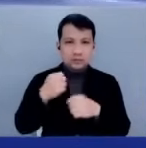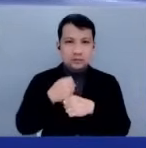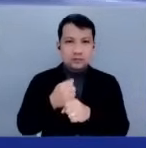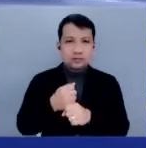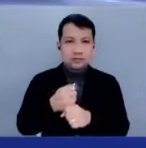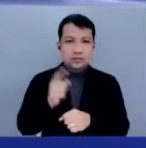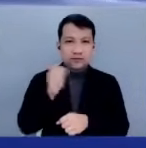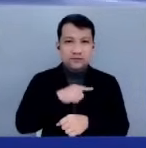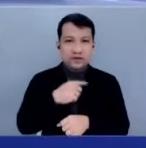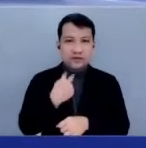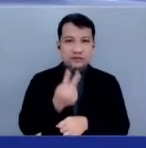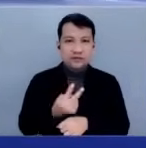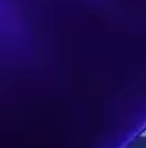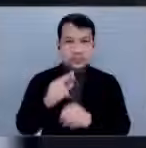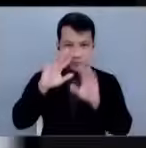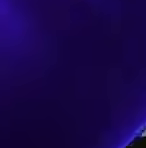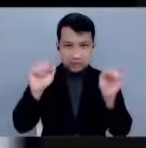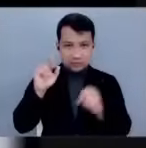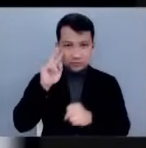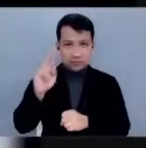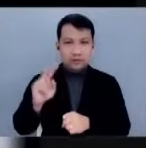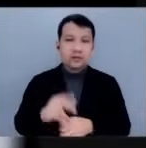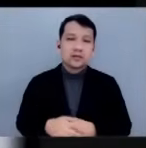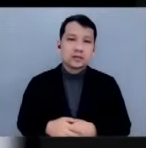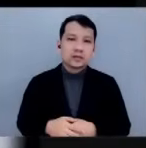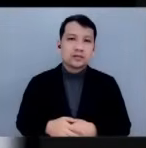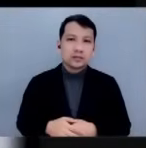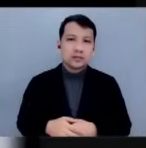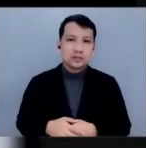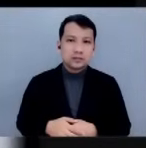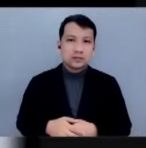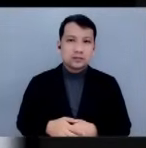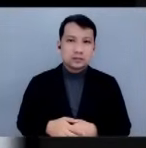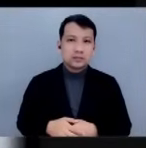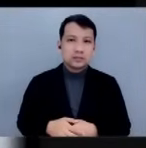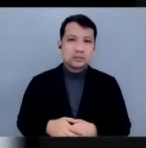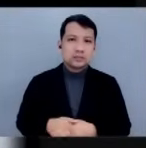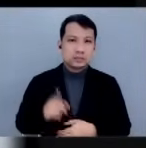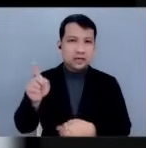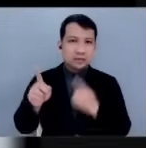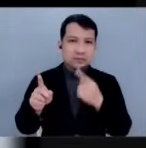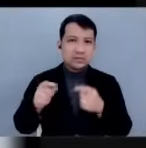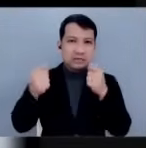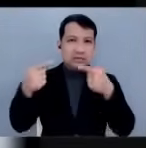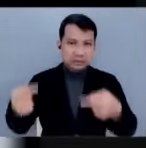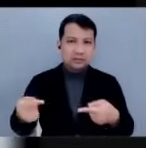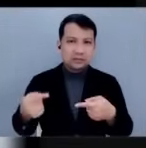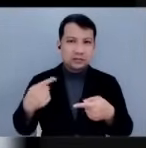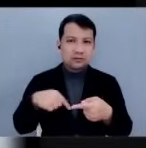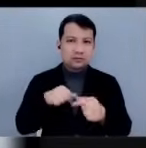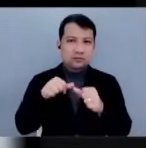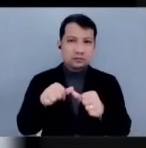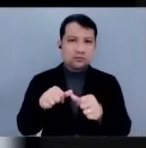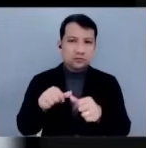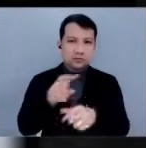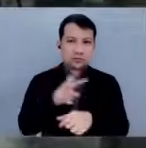ni Pangulong Bongbong Marcos. Lalaban na tayo sa China kapag patuloy pa nilang angkinin.